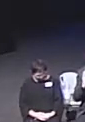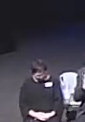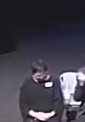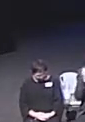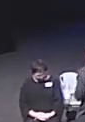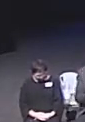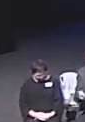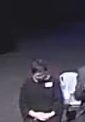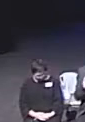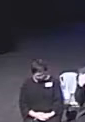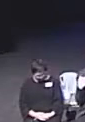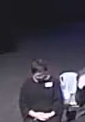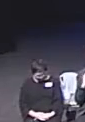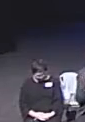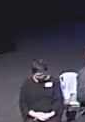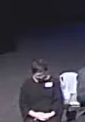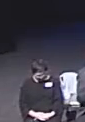ylikuormittumisesta. Ja sitten täällä oli